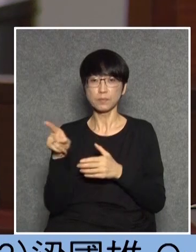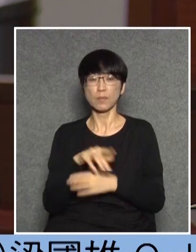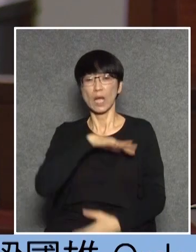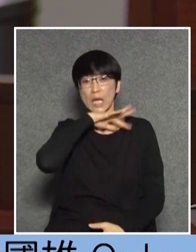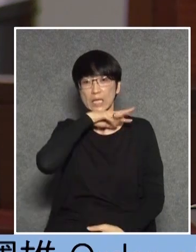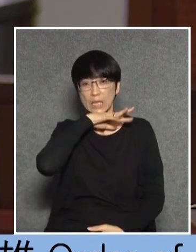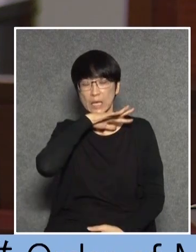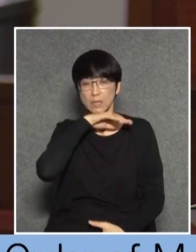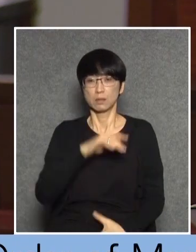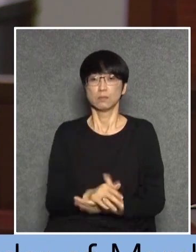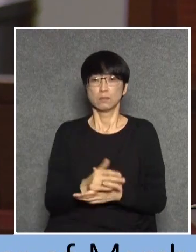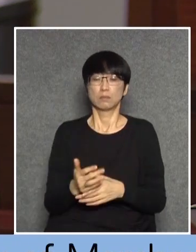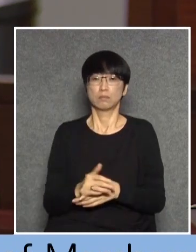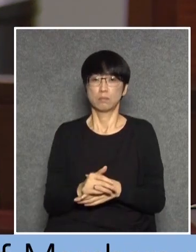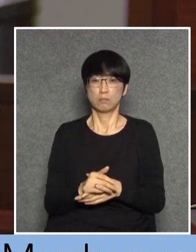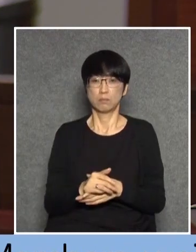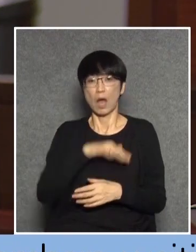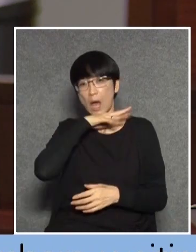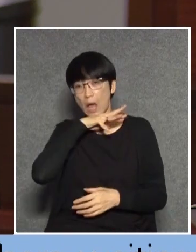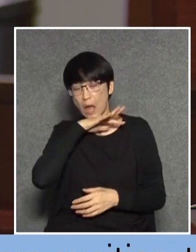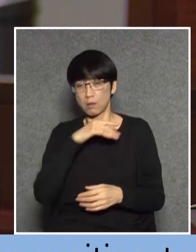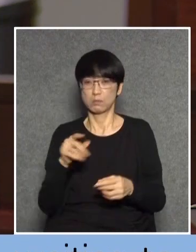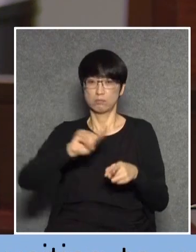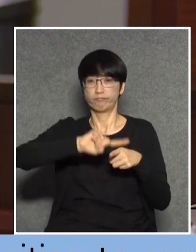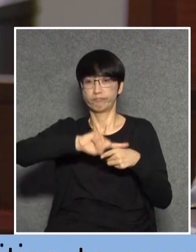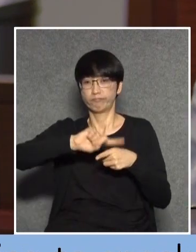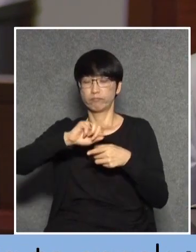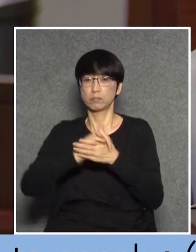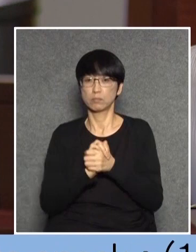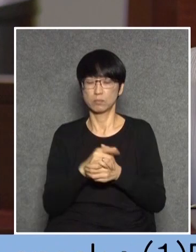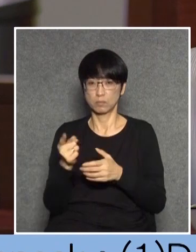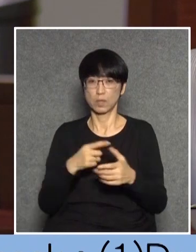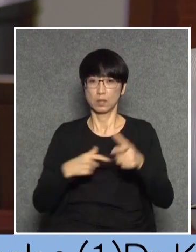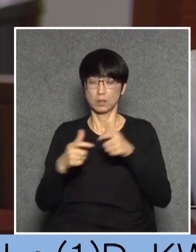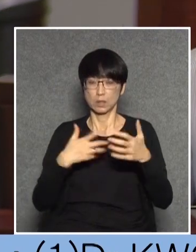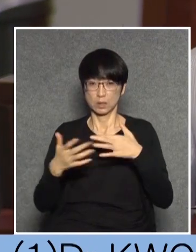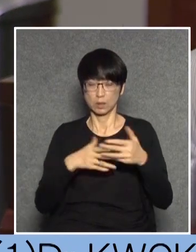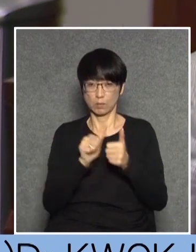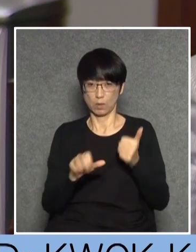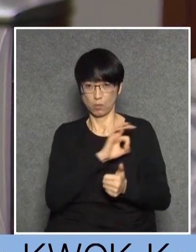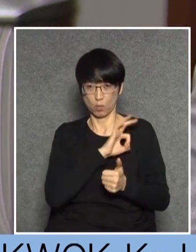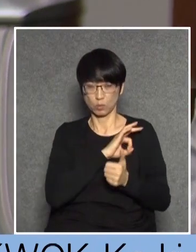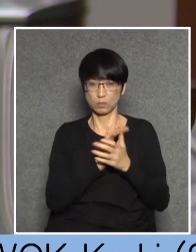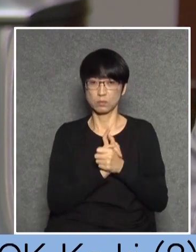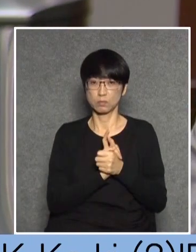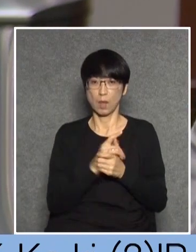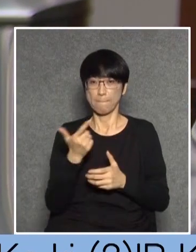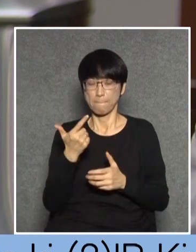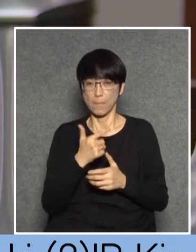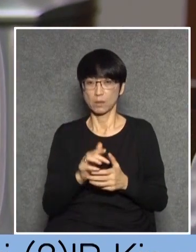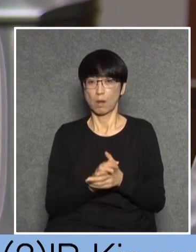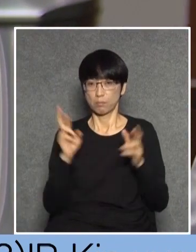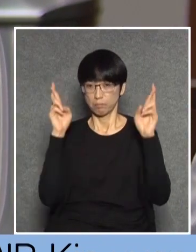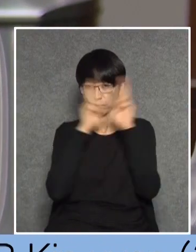話。今年三月運房局就提交給立法會經濟事務委員會的文件裏面呢，就出現很多誤導的成